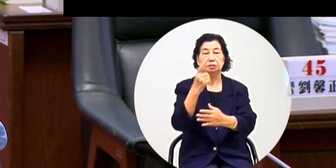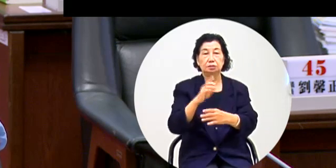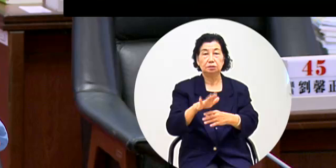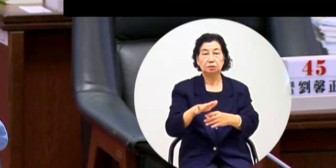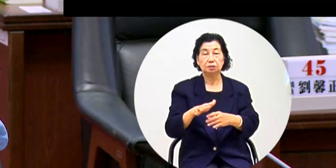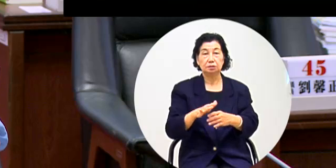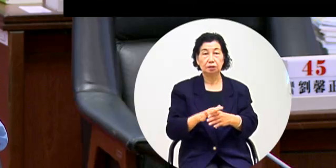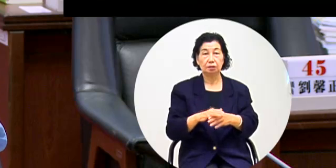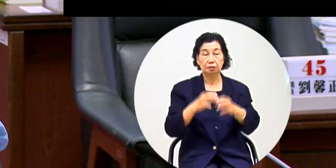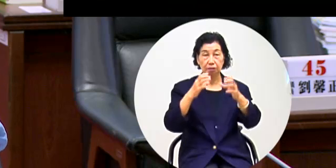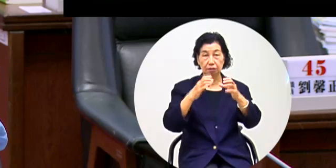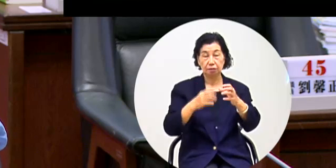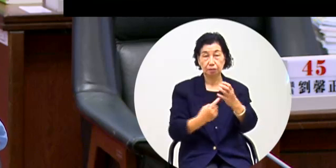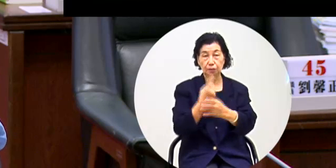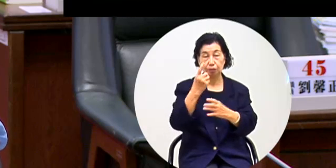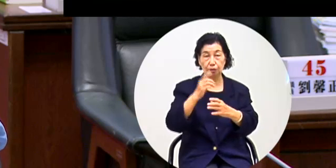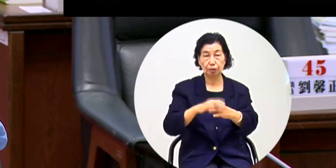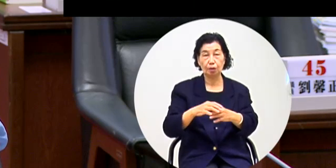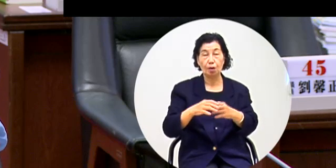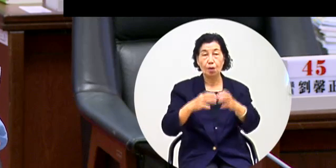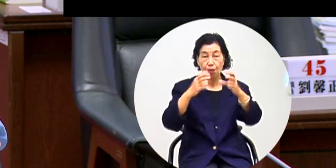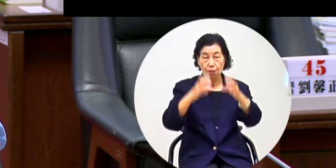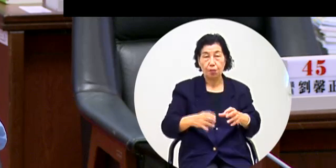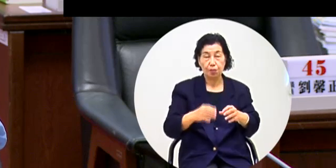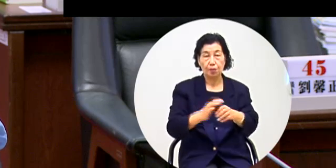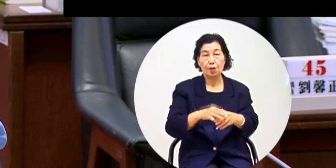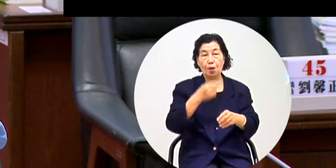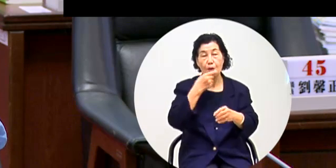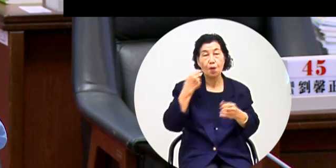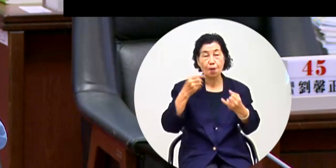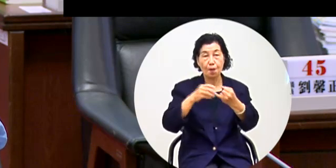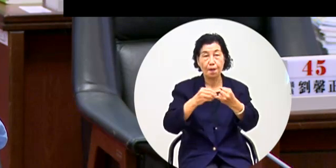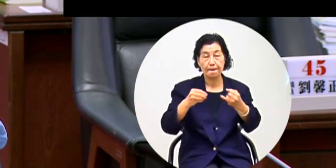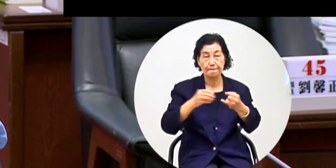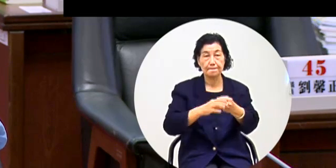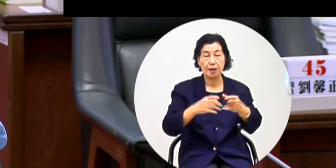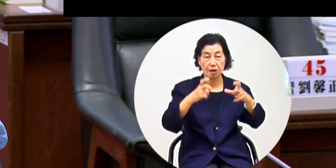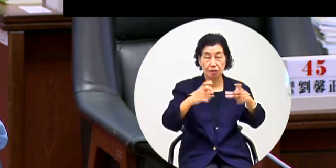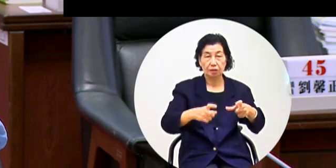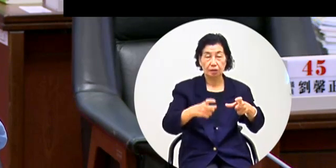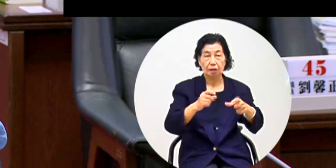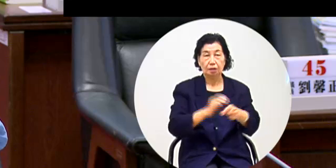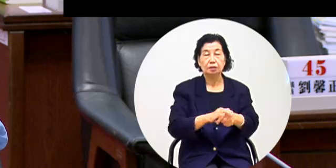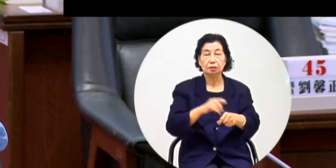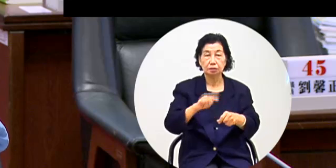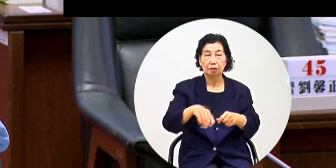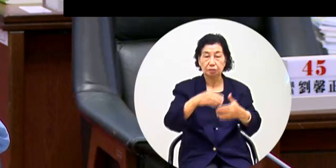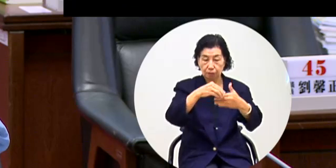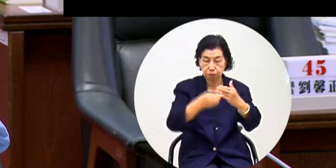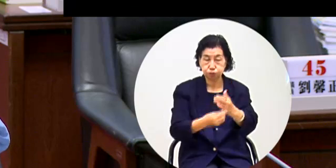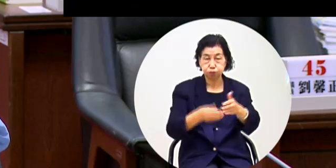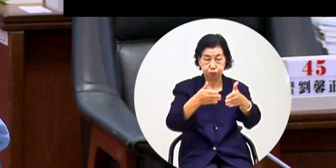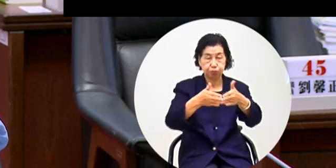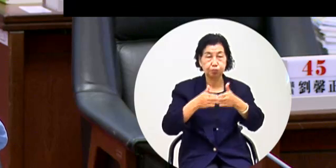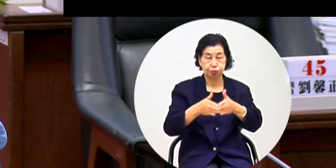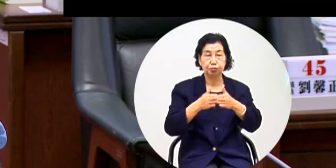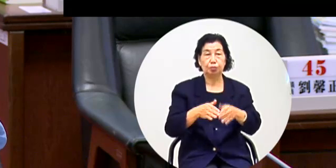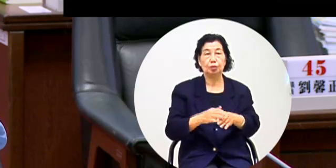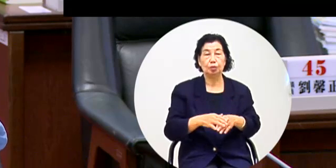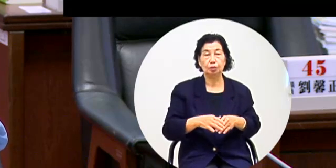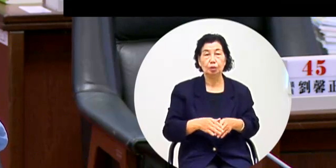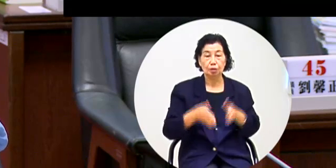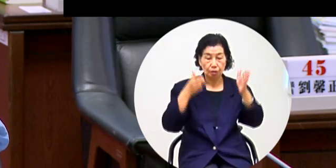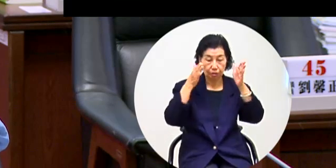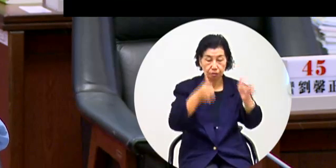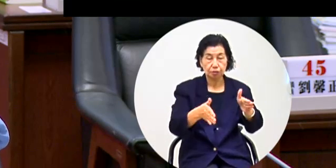里是有条件的，是有条件的。所以呢，我也请市长郑重的吼，针对红毛港文化的保留，对于民